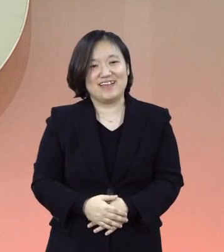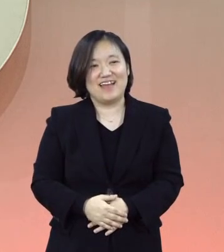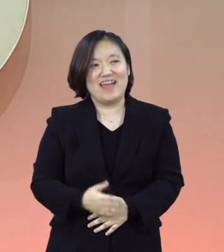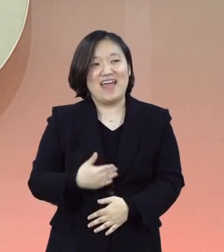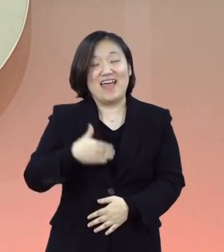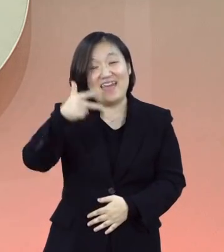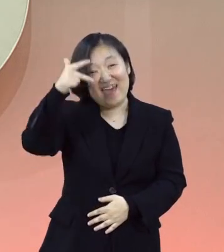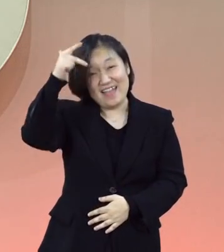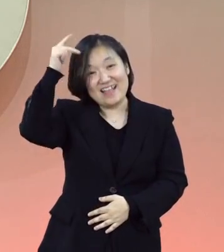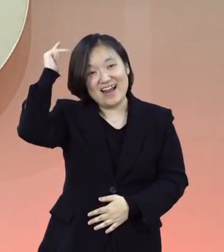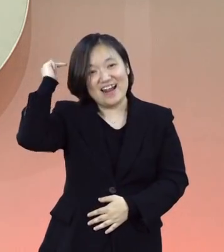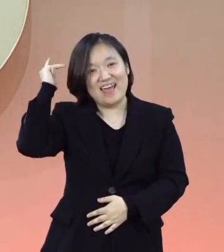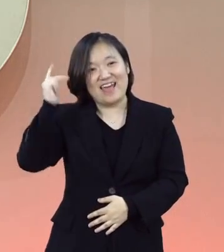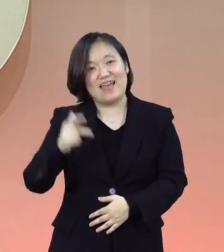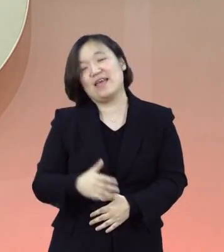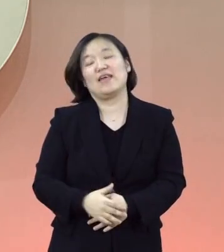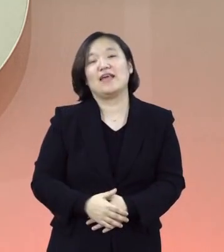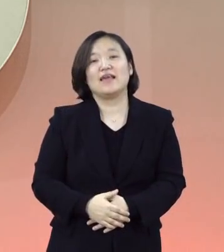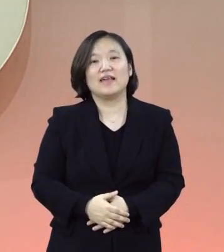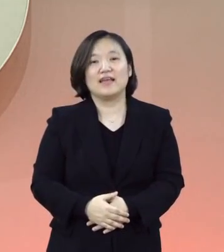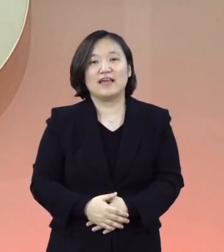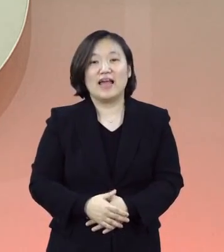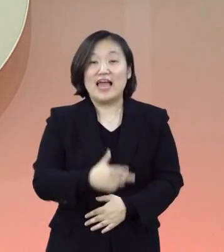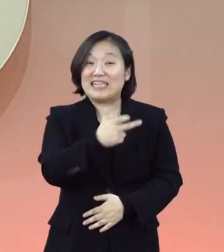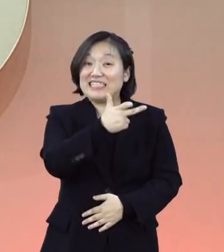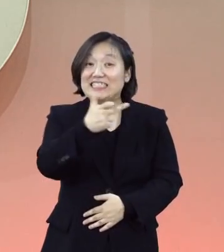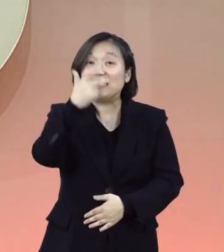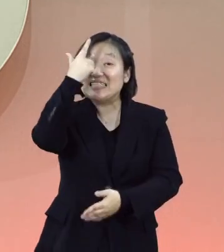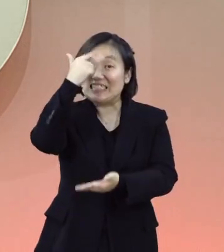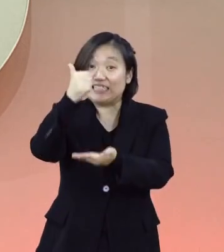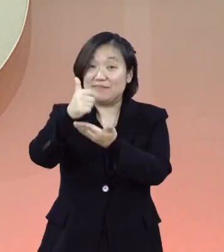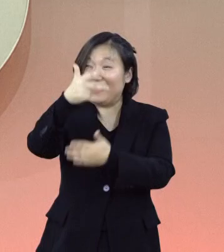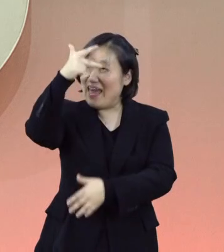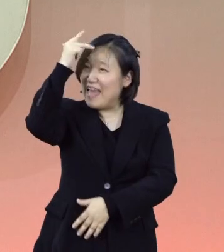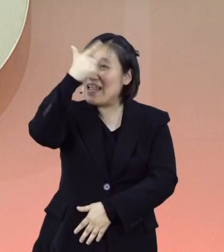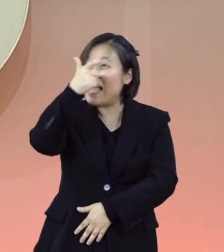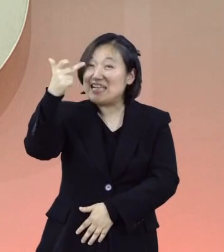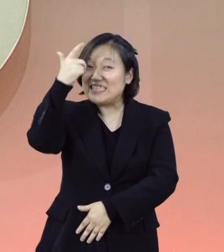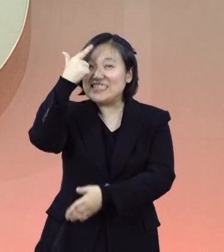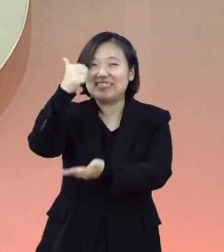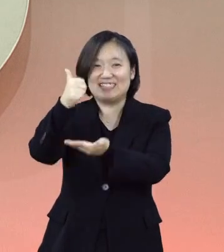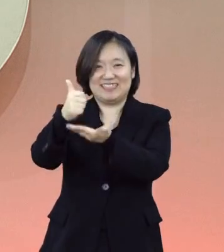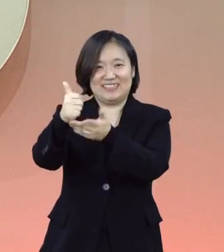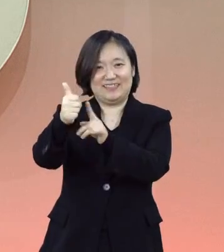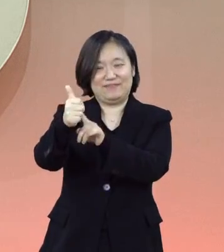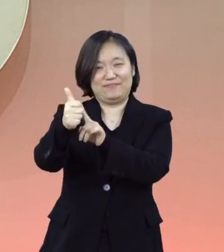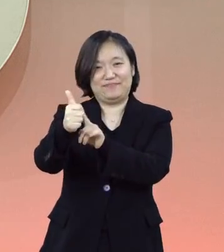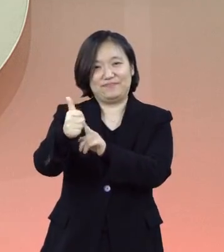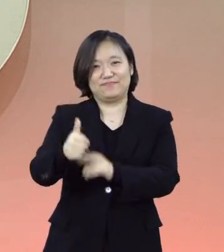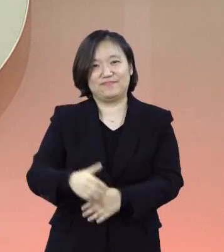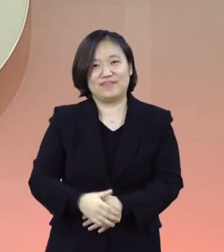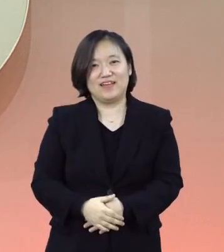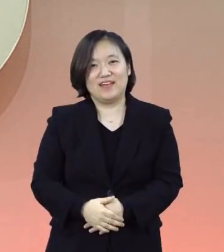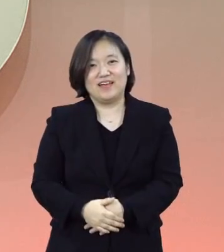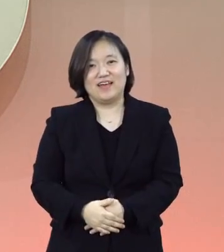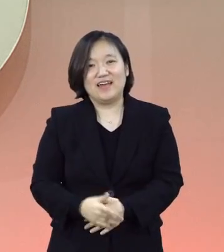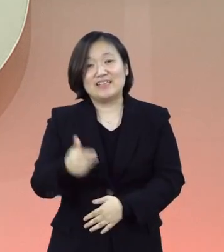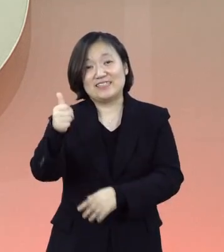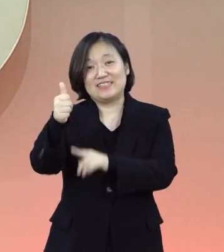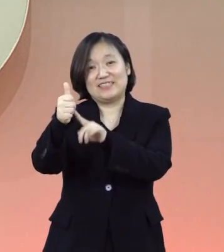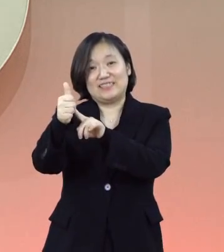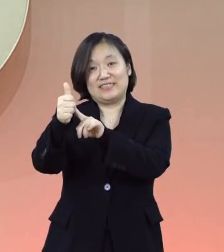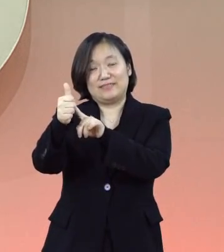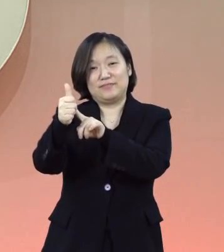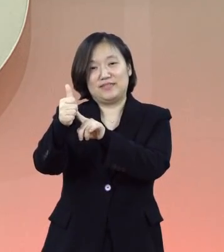옛날 옛적에 어떤 큰 스님이 계셨습니다. 옛날 옛적에 어떤 큰 스님이